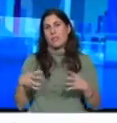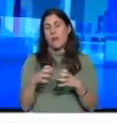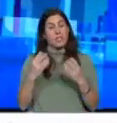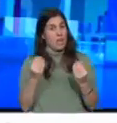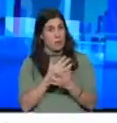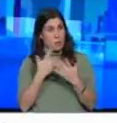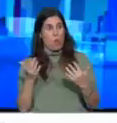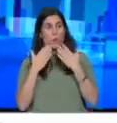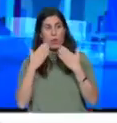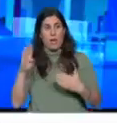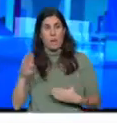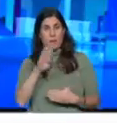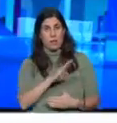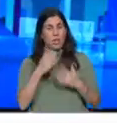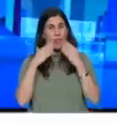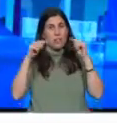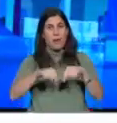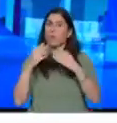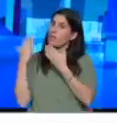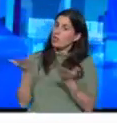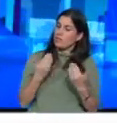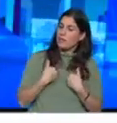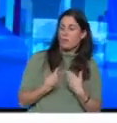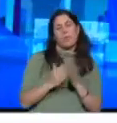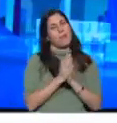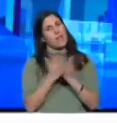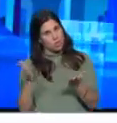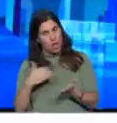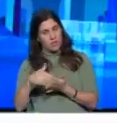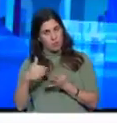בסון, תודה רבה לך שבאת אלינו. תודה שהזמנתם אותי. בבקשה, נמשיך לעקוב.